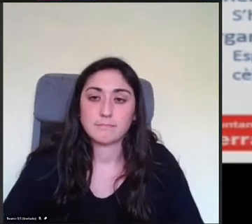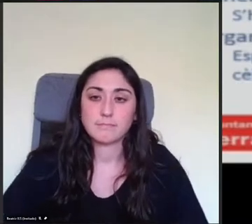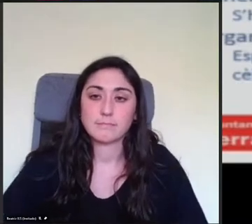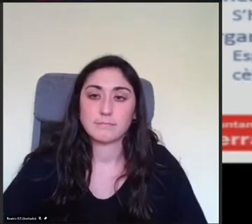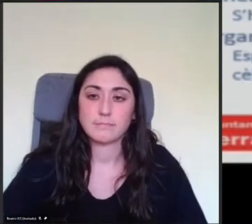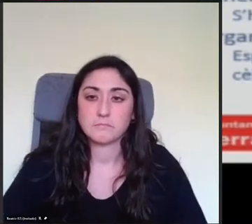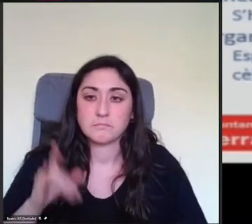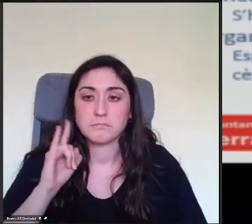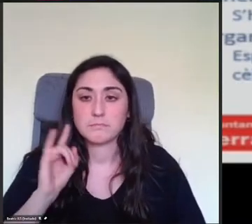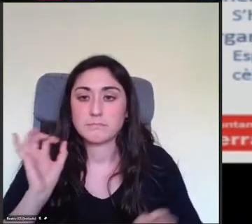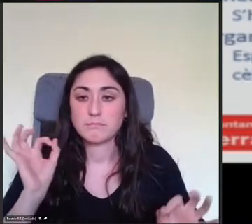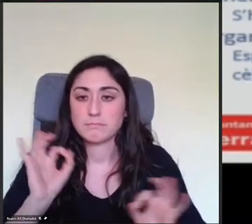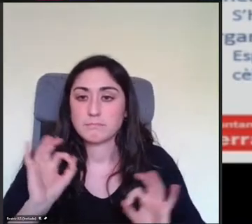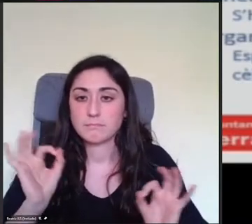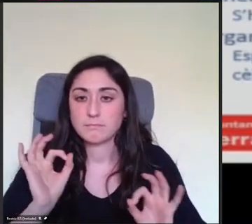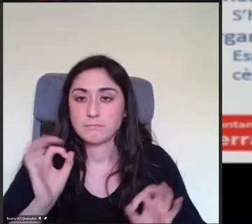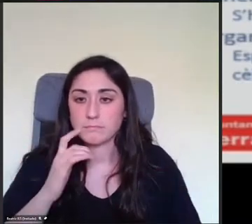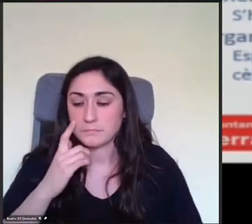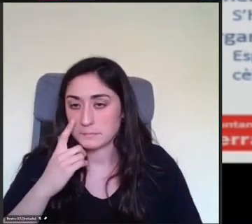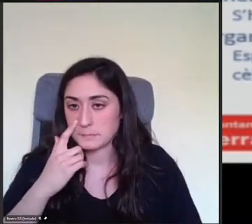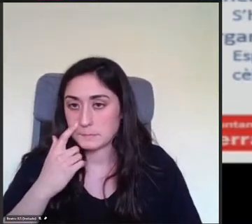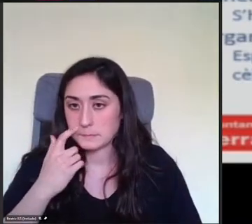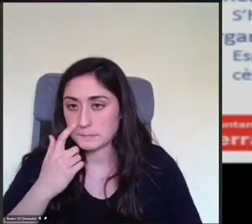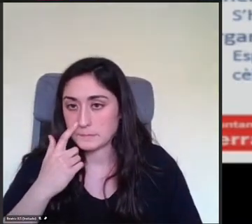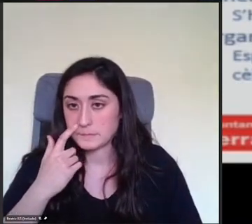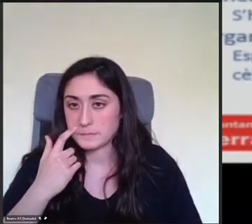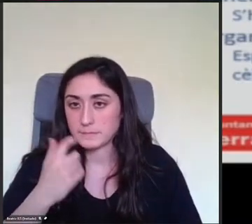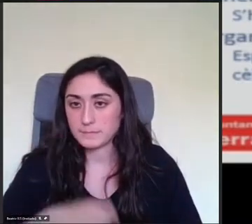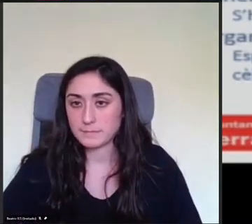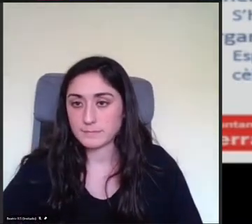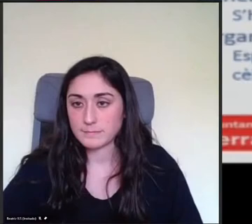l'estatus, diguéssim, important de la dona en